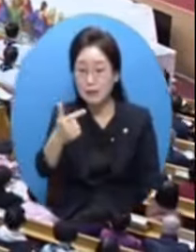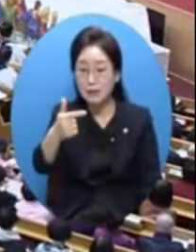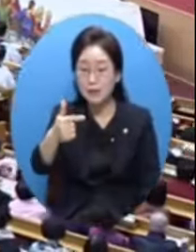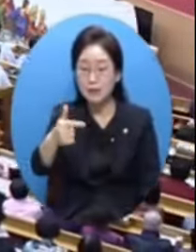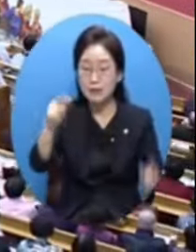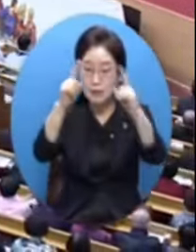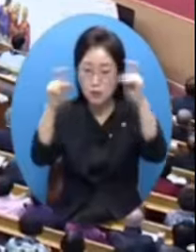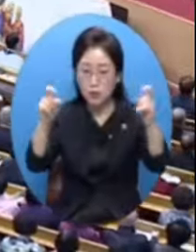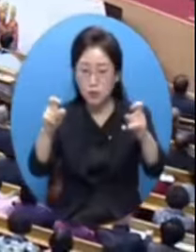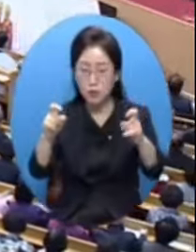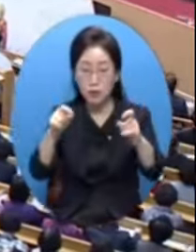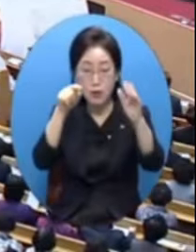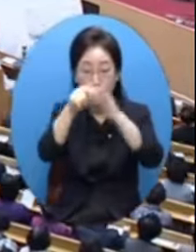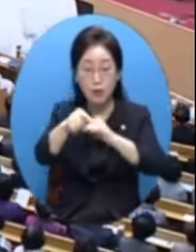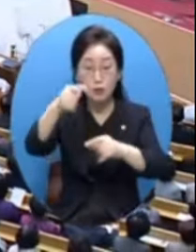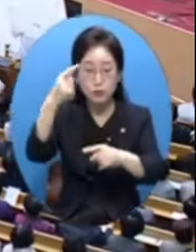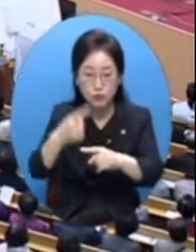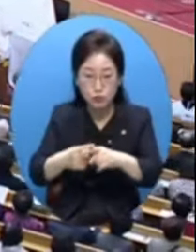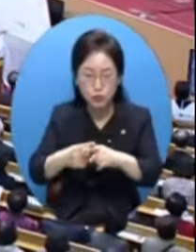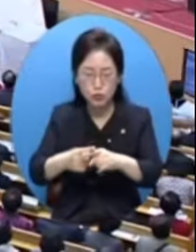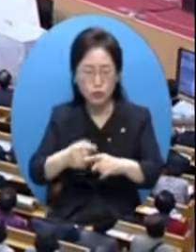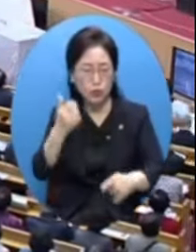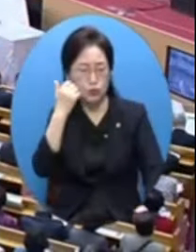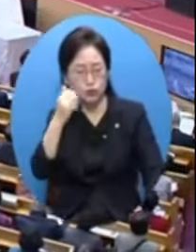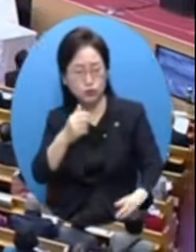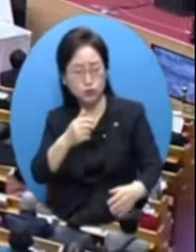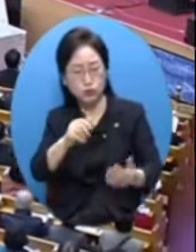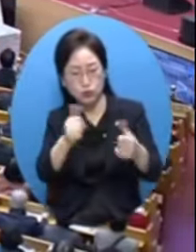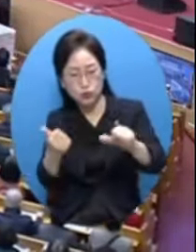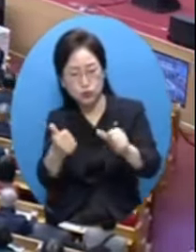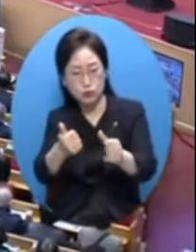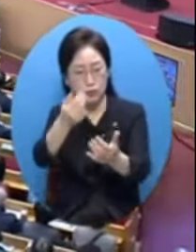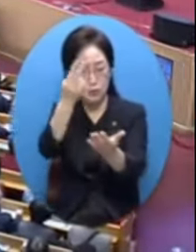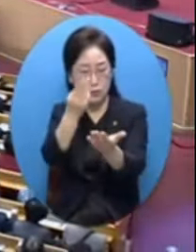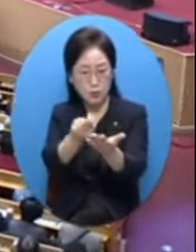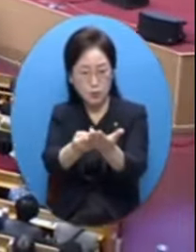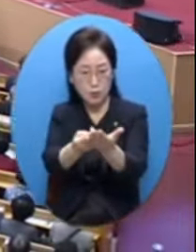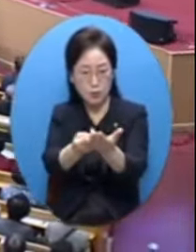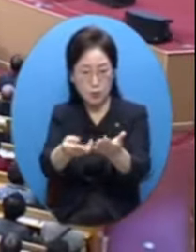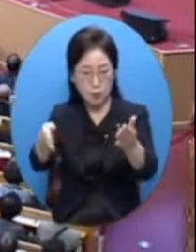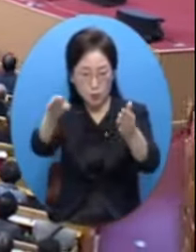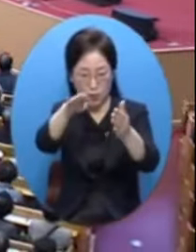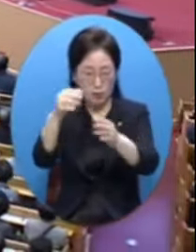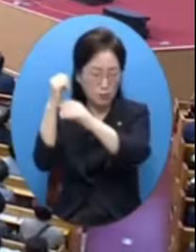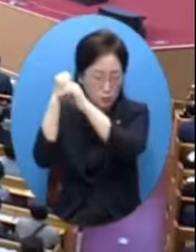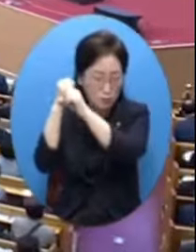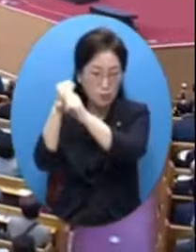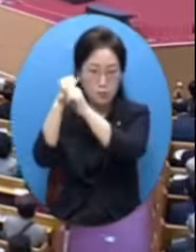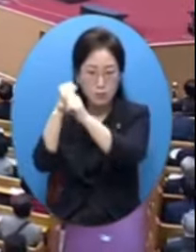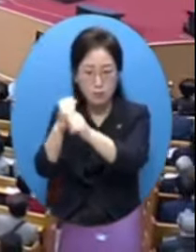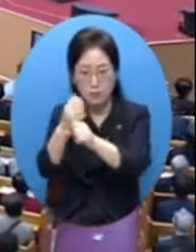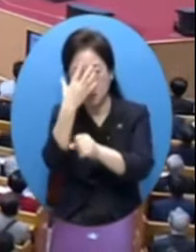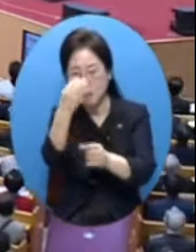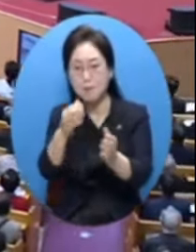사람의 관을 메고 나오는 한 장례 행렬을 만납니다. 한 불쌍한 과부가